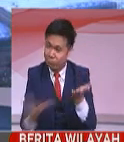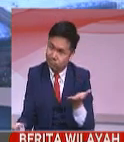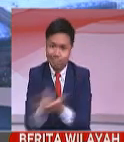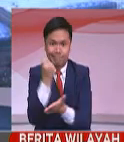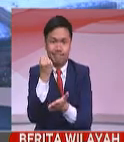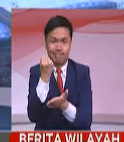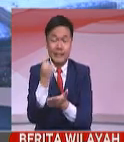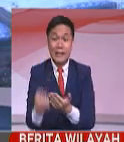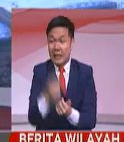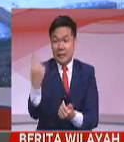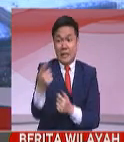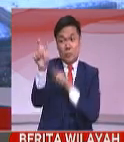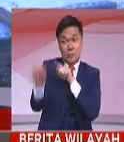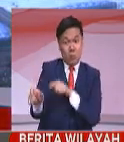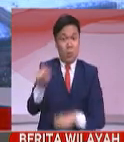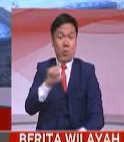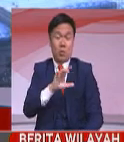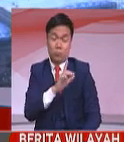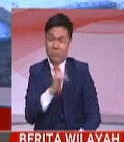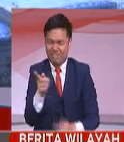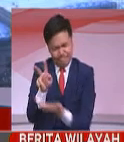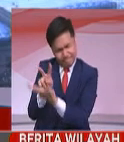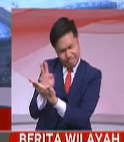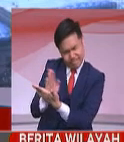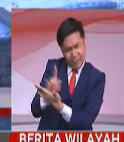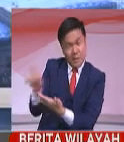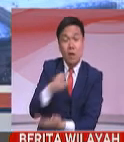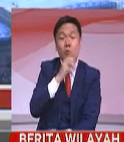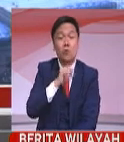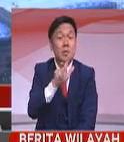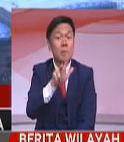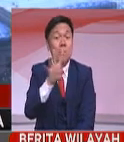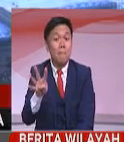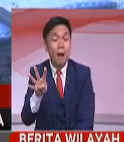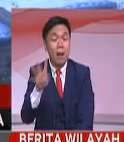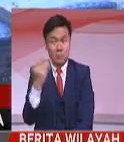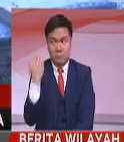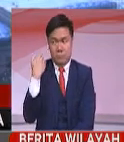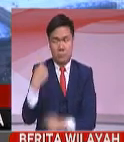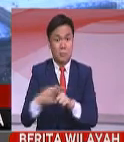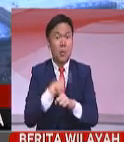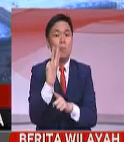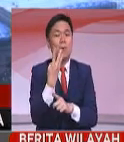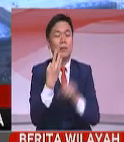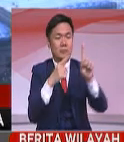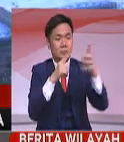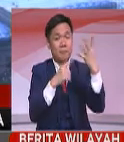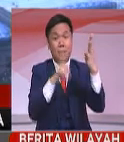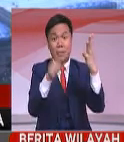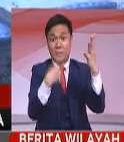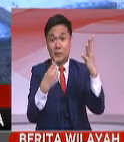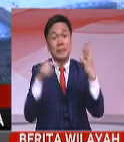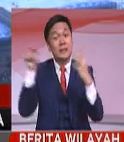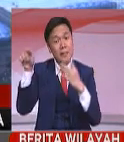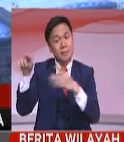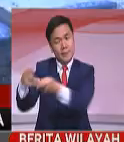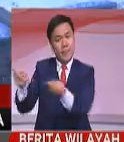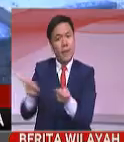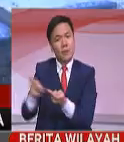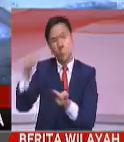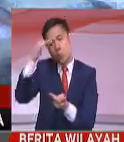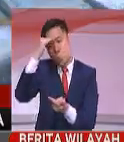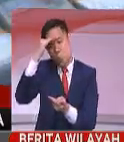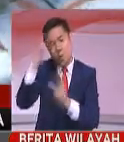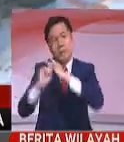terbaru melibatkan seorang suspek berusia 34 tahun pada 14 Januari lalu di Taman Mount Austin, Johor Bahru.